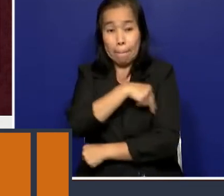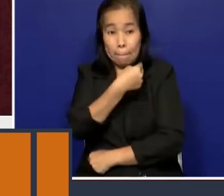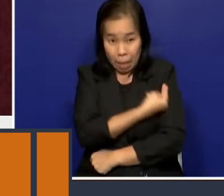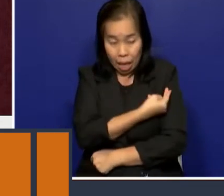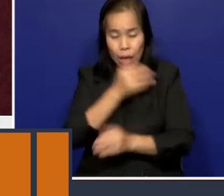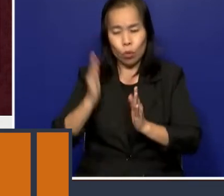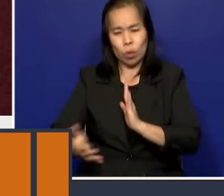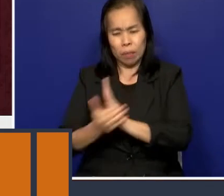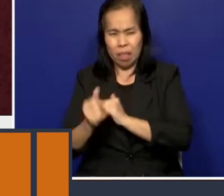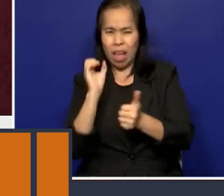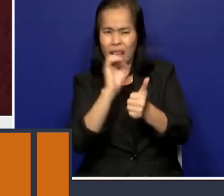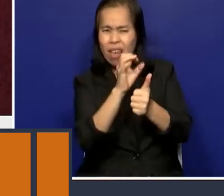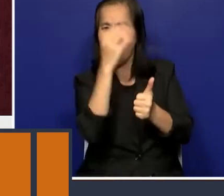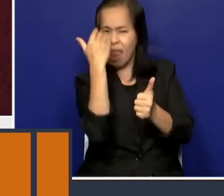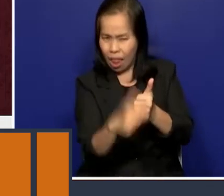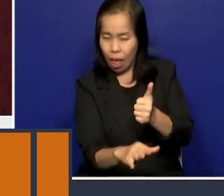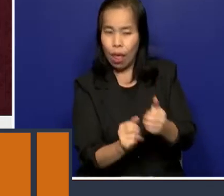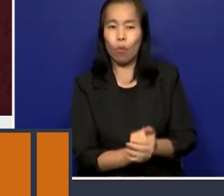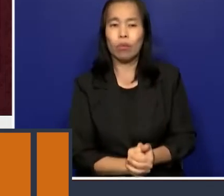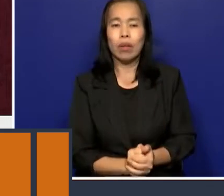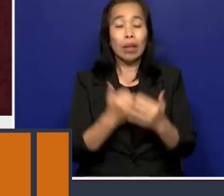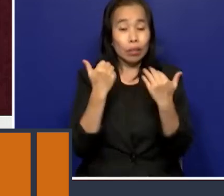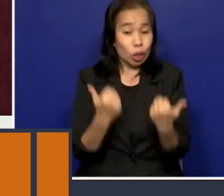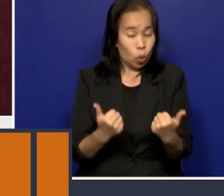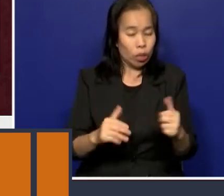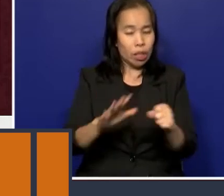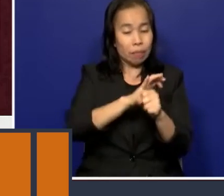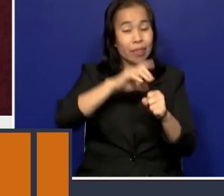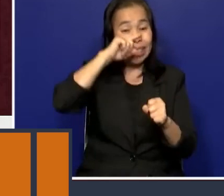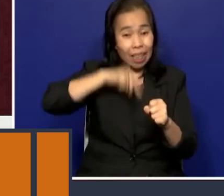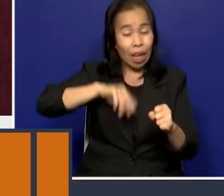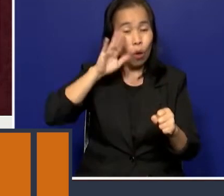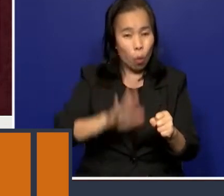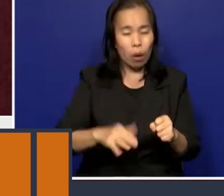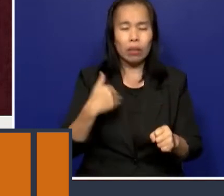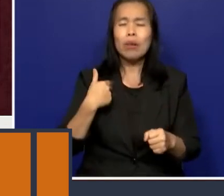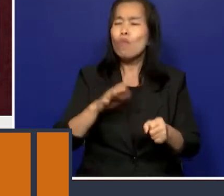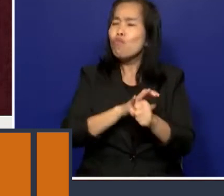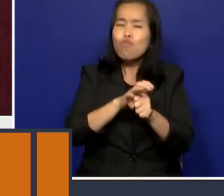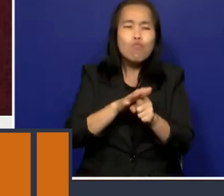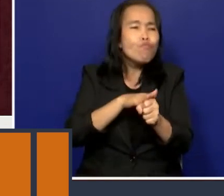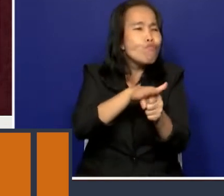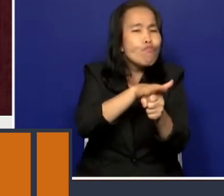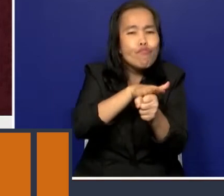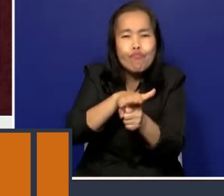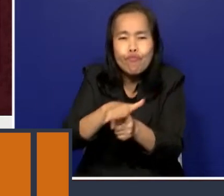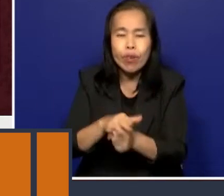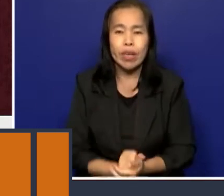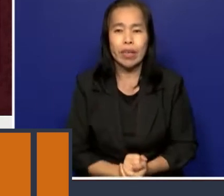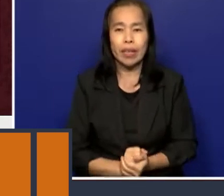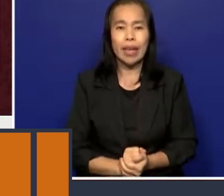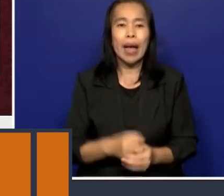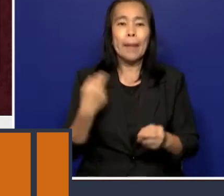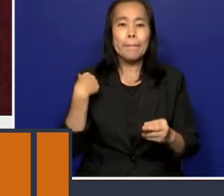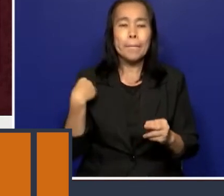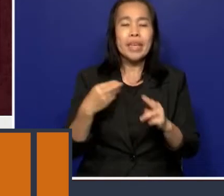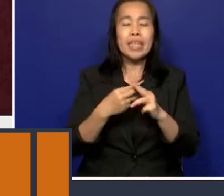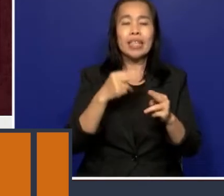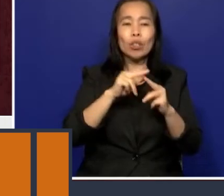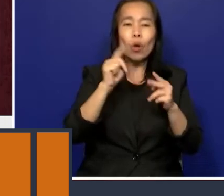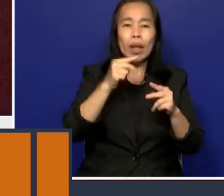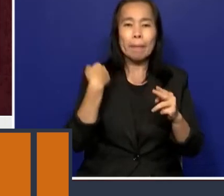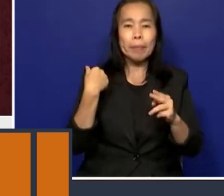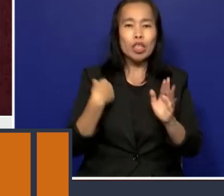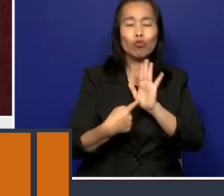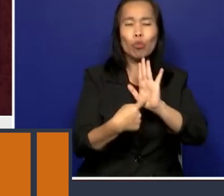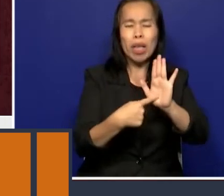นายลทิไปแล้ววาสถาคารของประเทศไยมีการระบาทที่ไม่หนแงนักจาก SEIR Model ซึงนาย